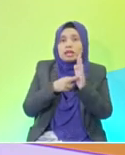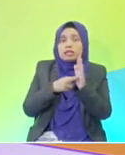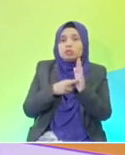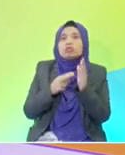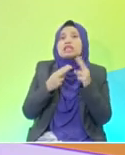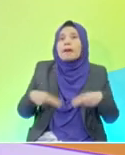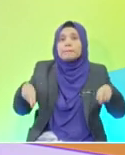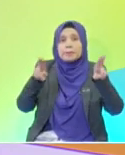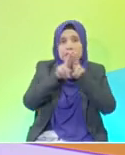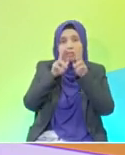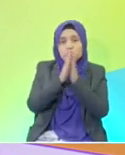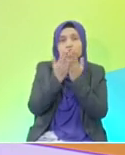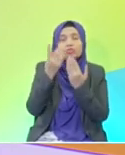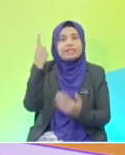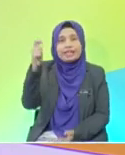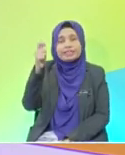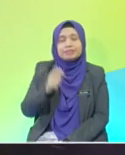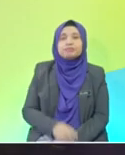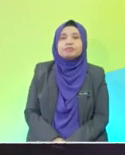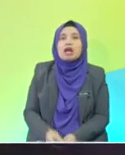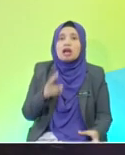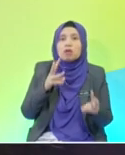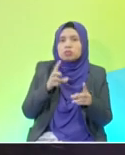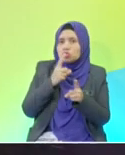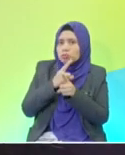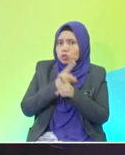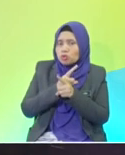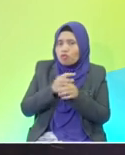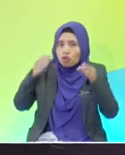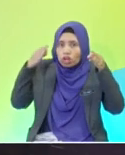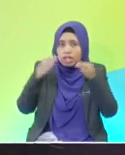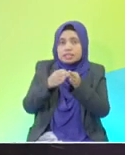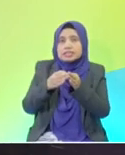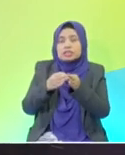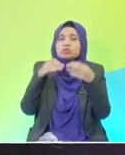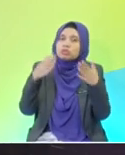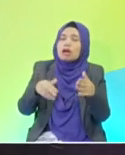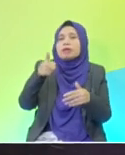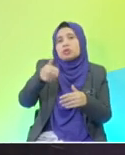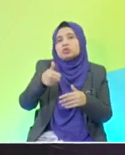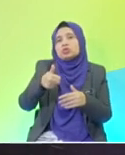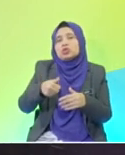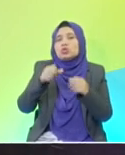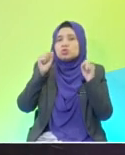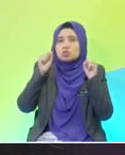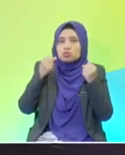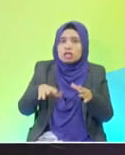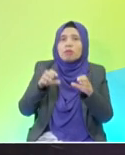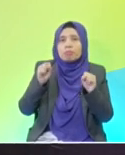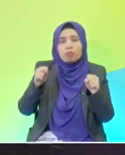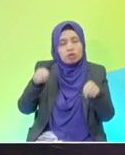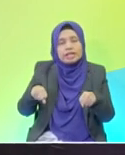masih lagi berpegang kepada buku teks nah ini kalau dia butuh-butuh fokus pada memadat boleh memadai